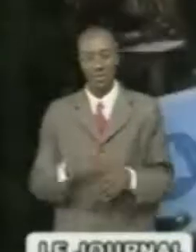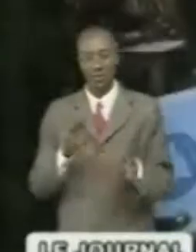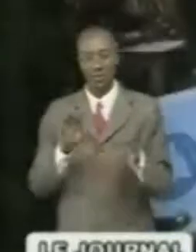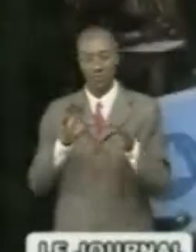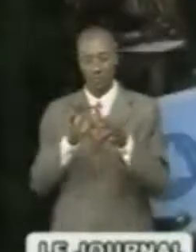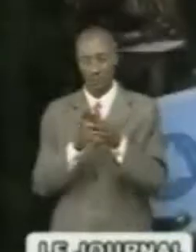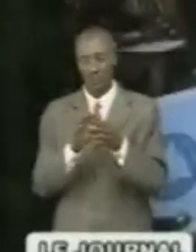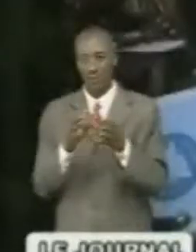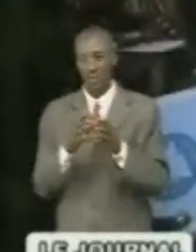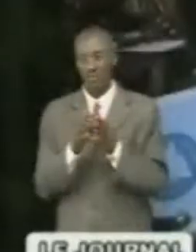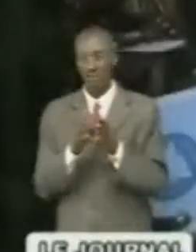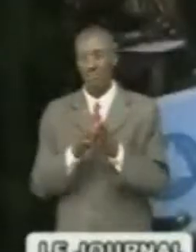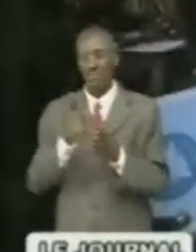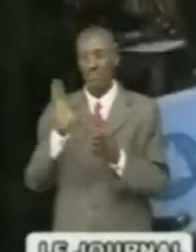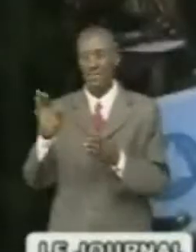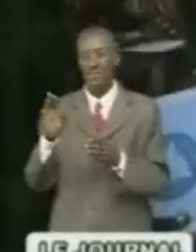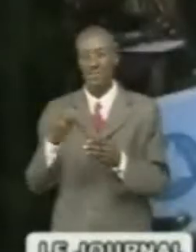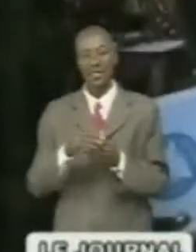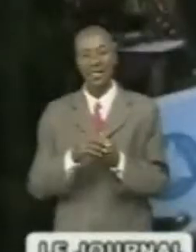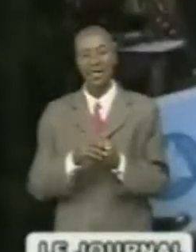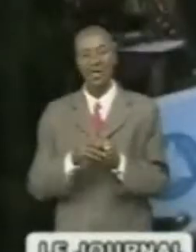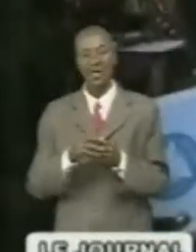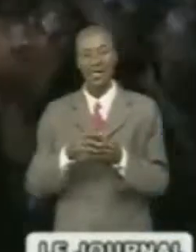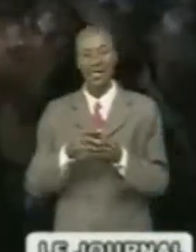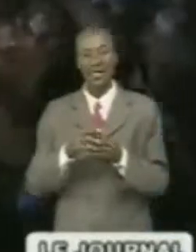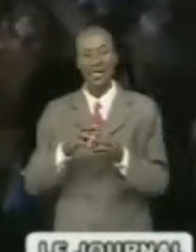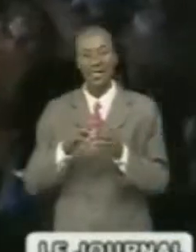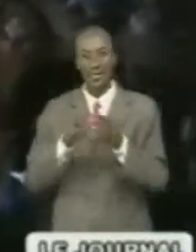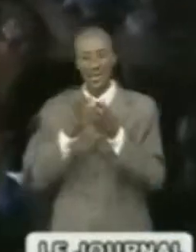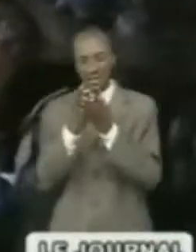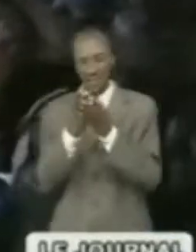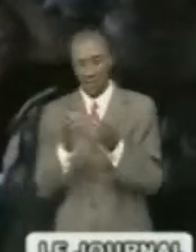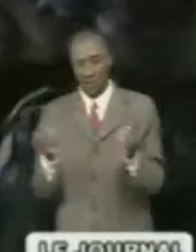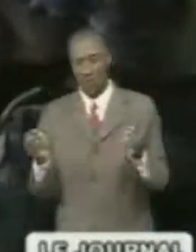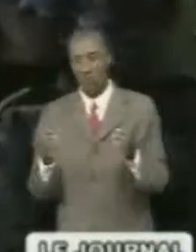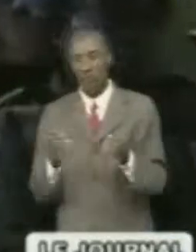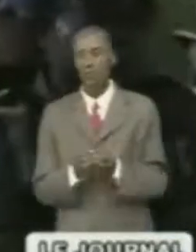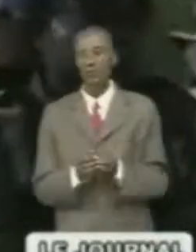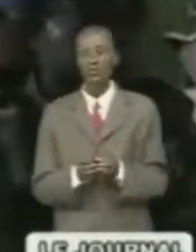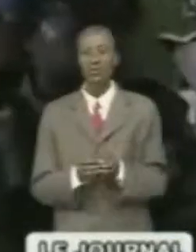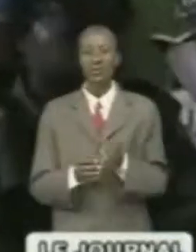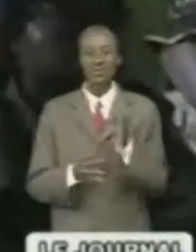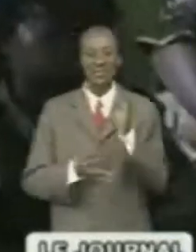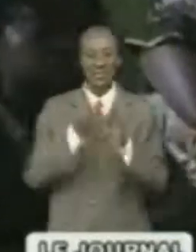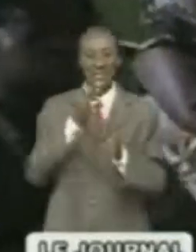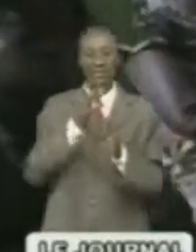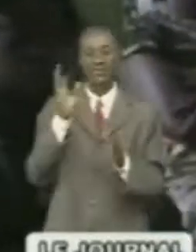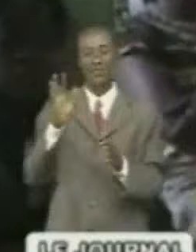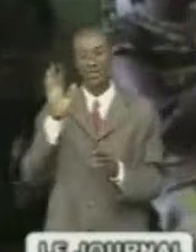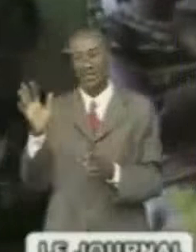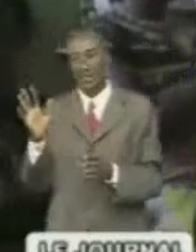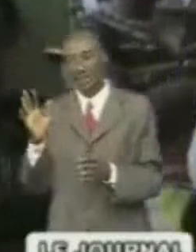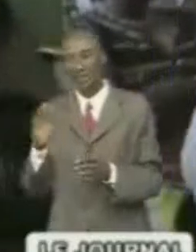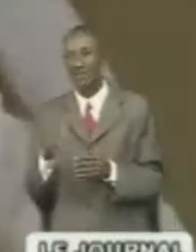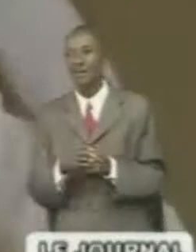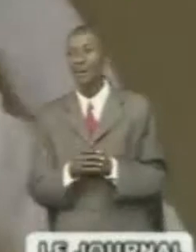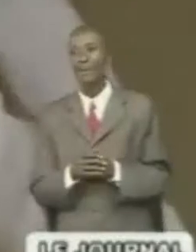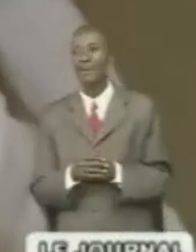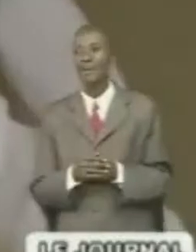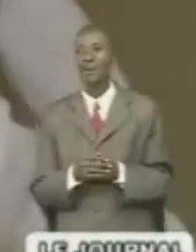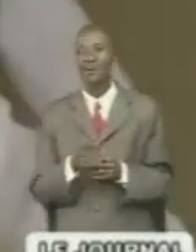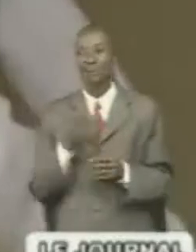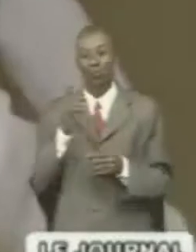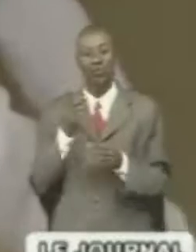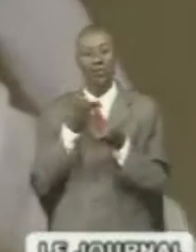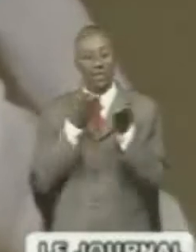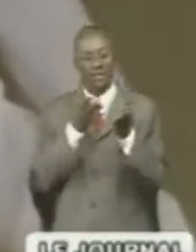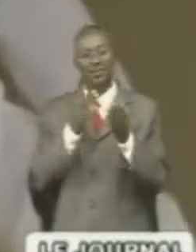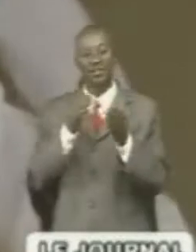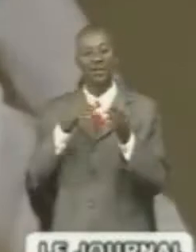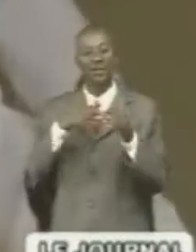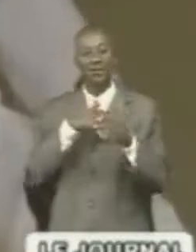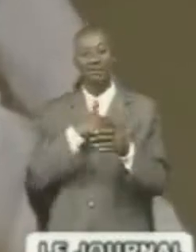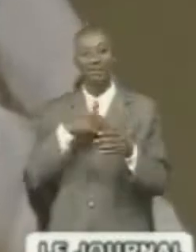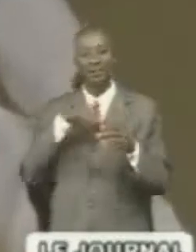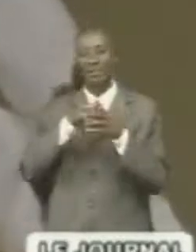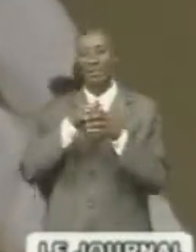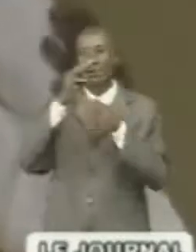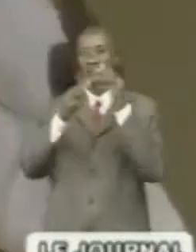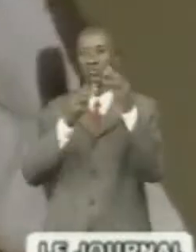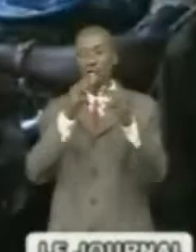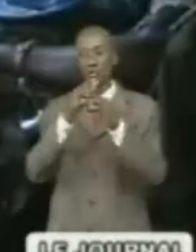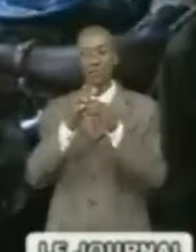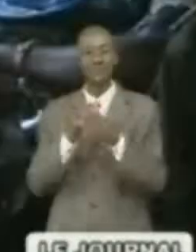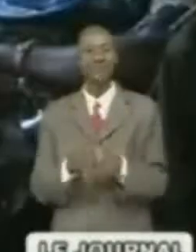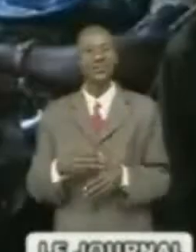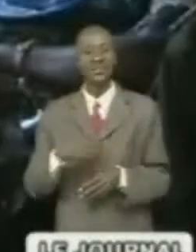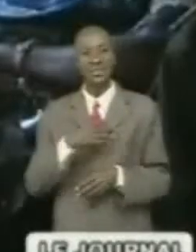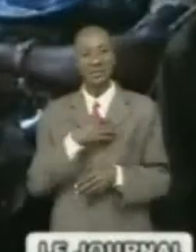1325, reconnaît l'impact des conflits armés sur les femmes du monde. Cette résolution considère aussi la femme comme partie prenante à